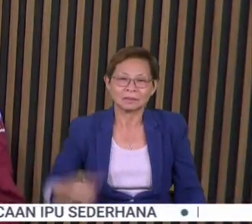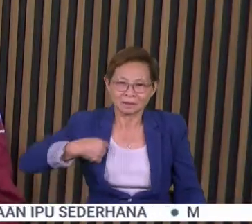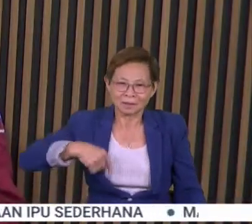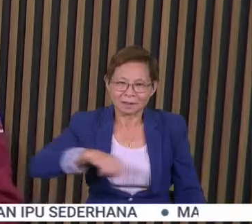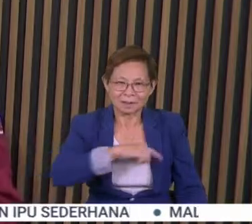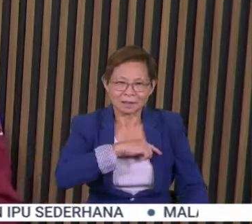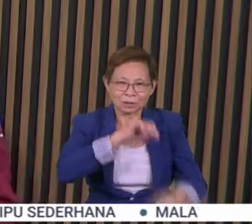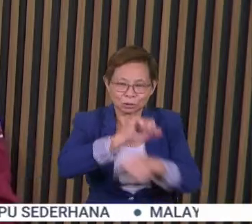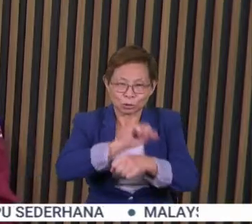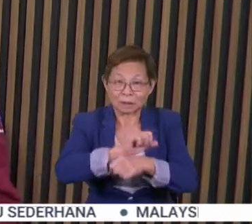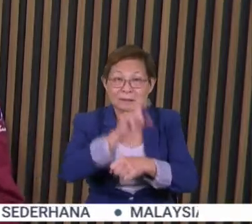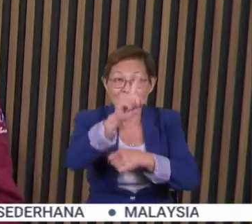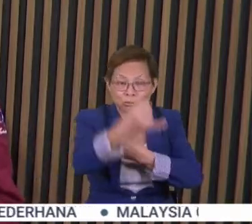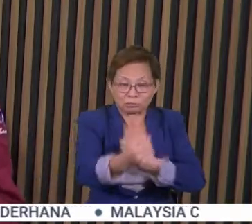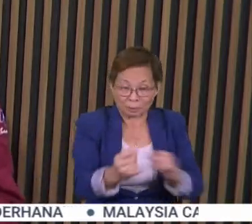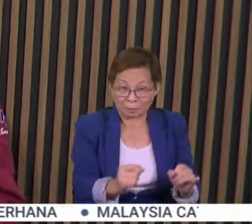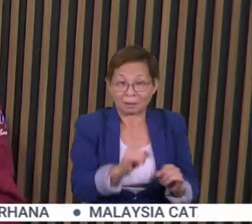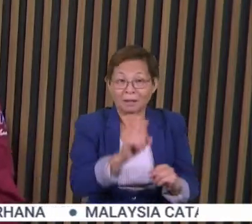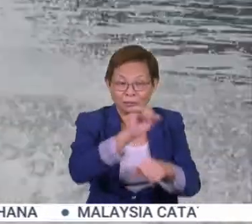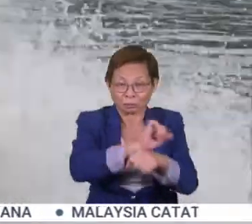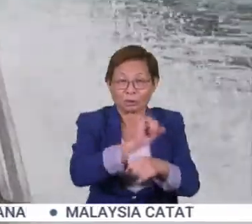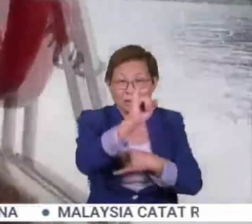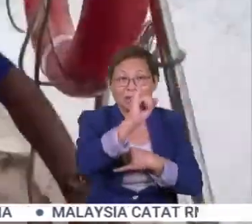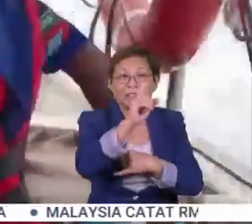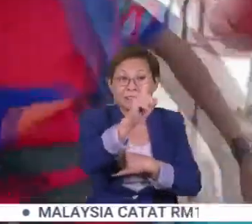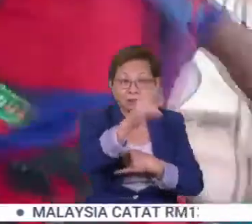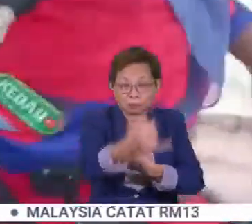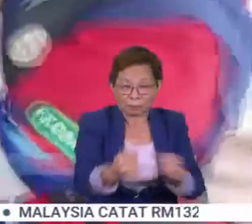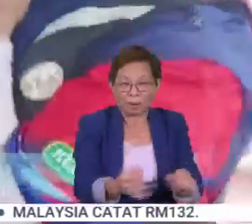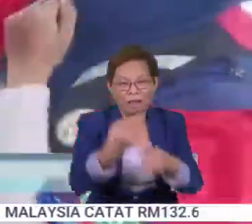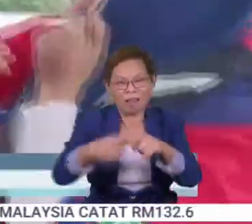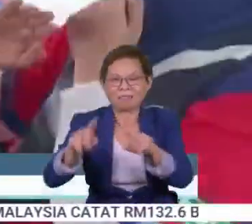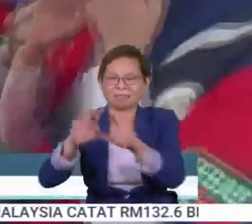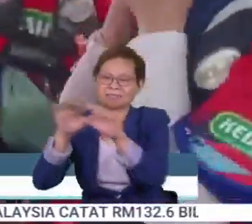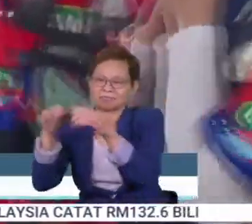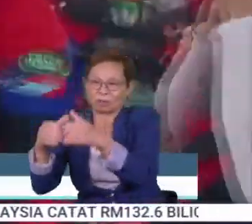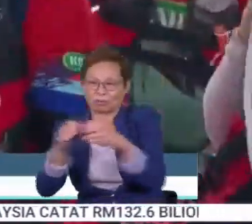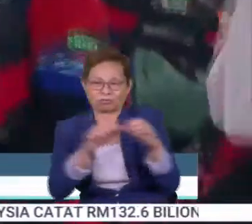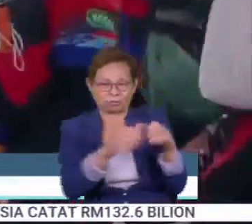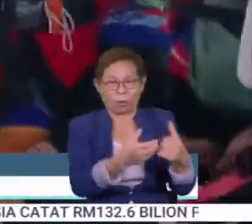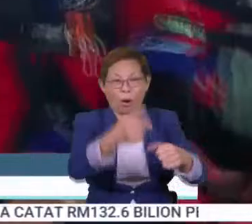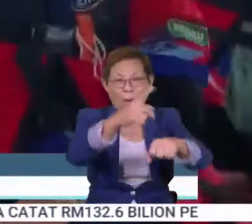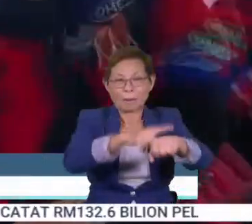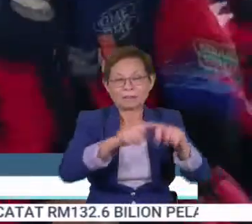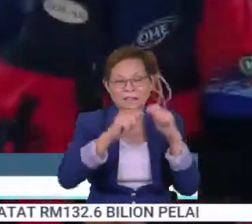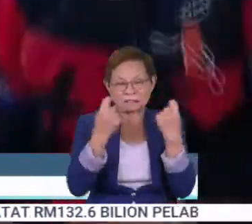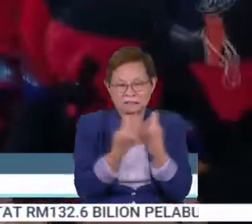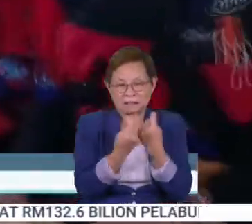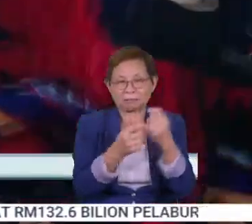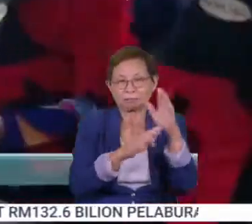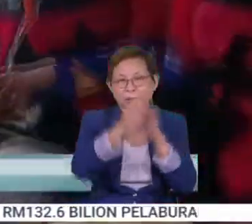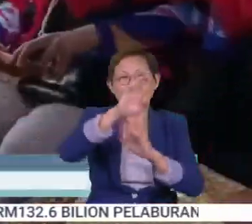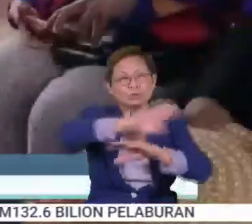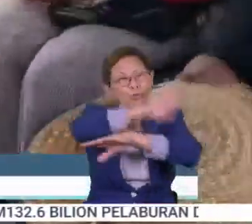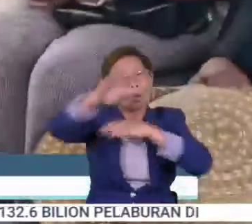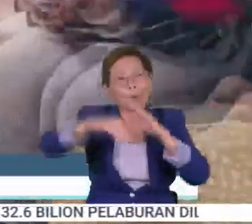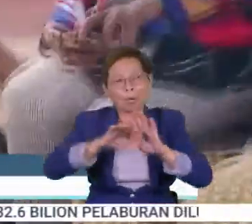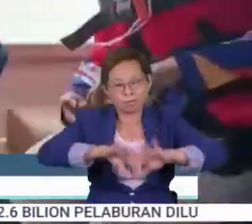bertugas dalam satu jabatan tapi berlainan unit, tapi semasa team building tu semuanya berpecah